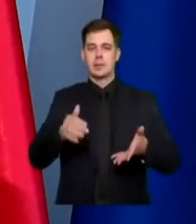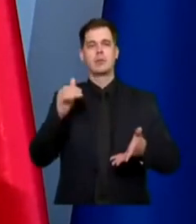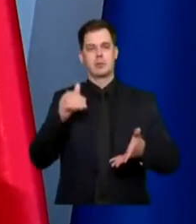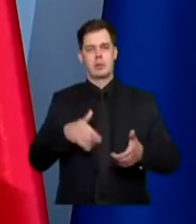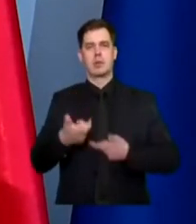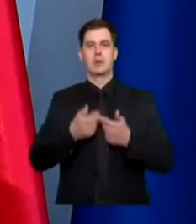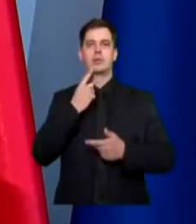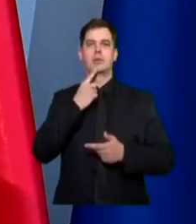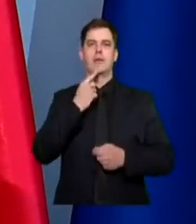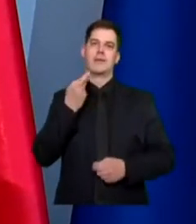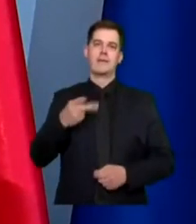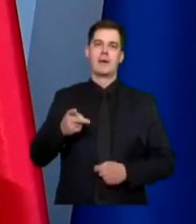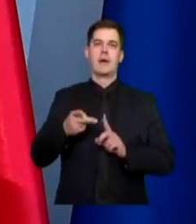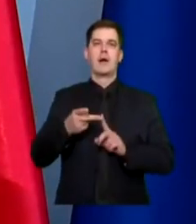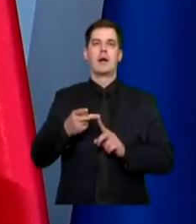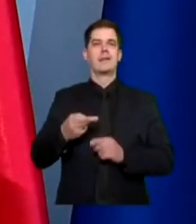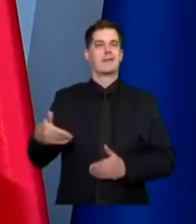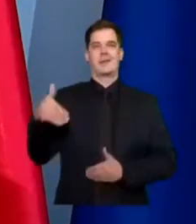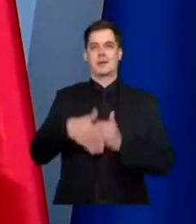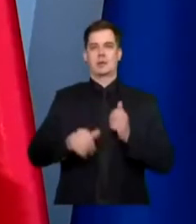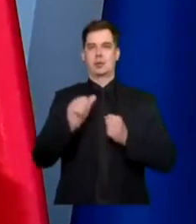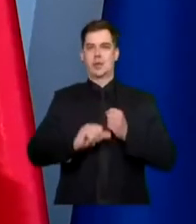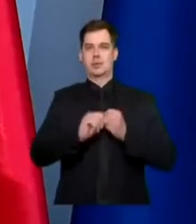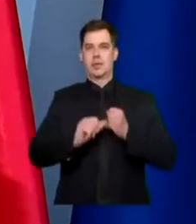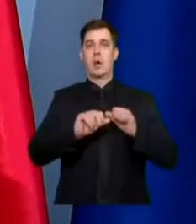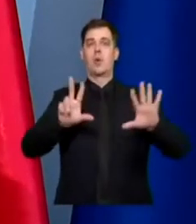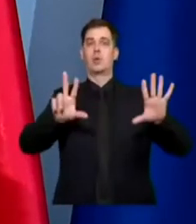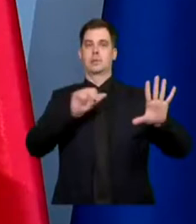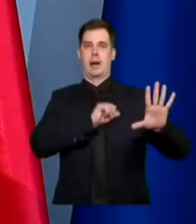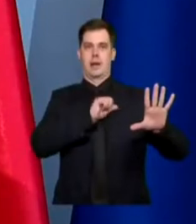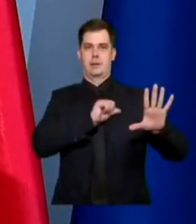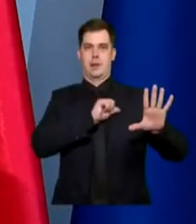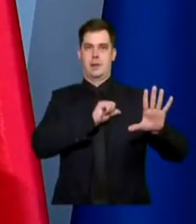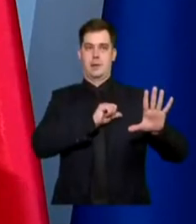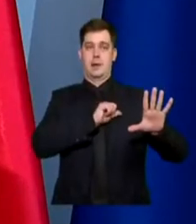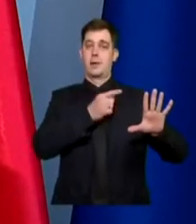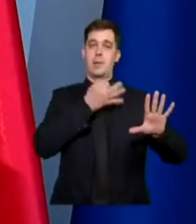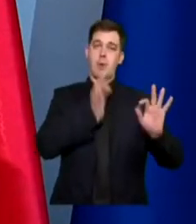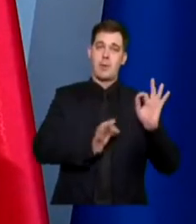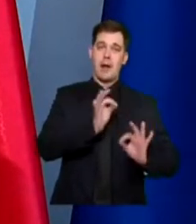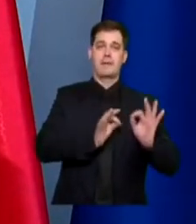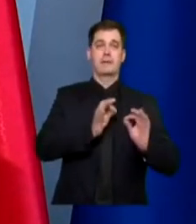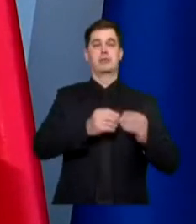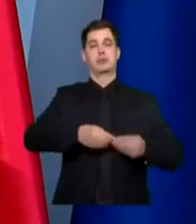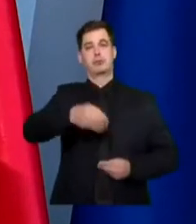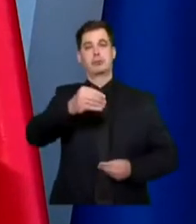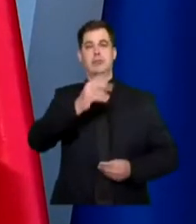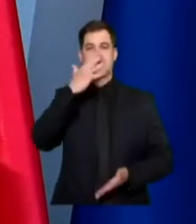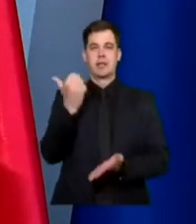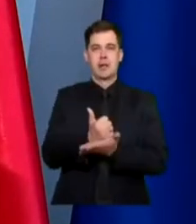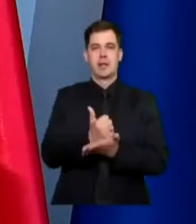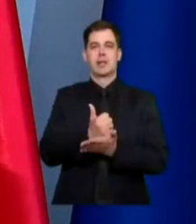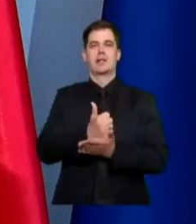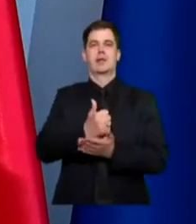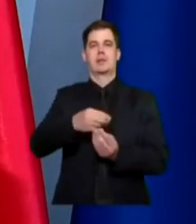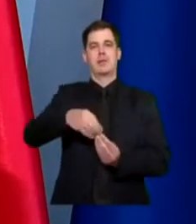być sprawdzony do końcówki lipca i wtedy uczniowie będą mogli przekazywać świadectwa, zaświadczenia